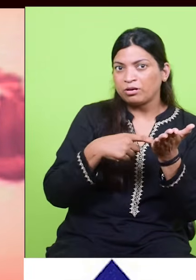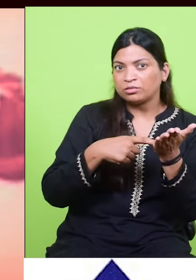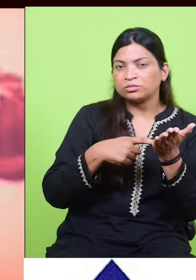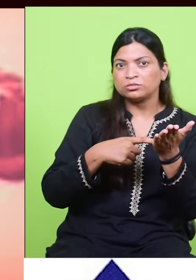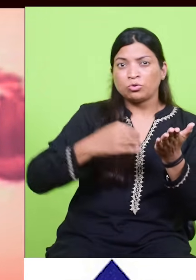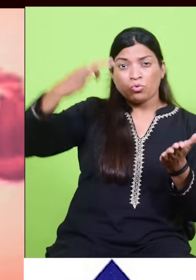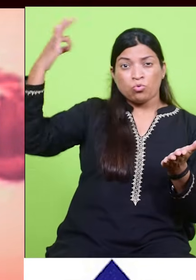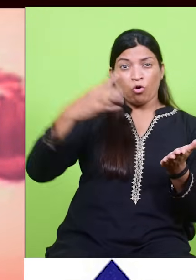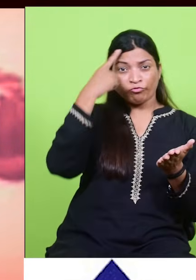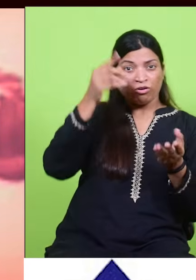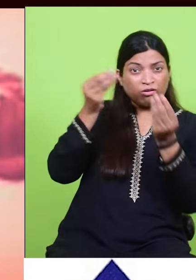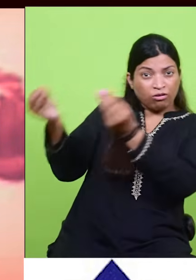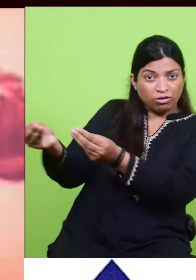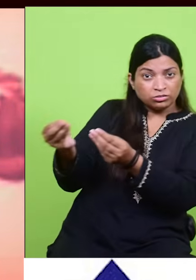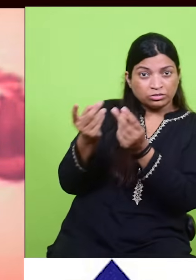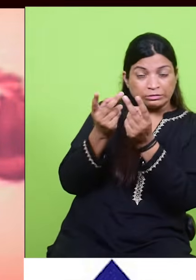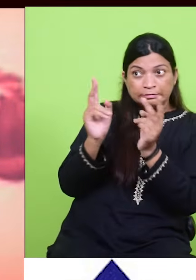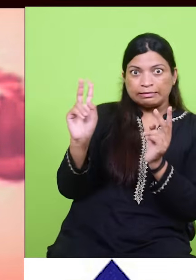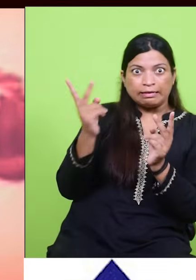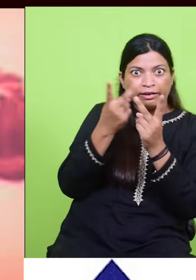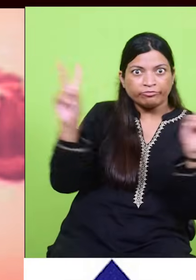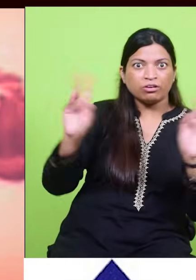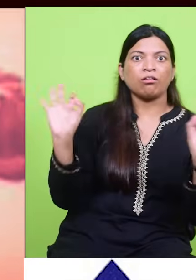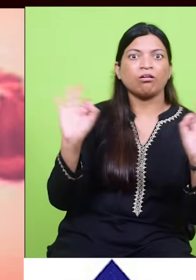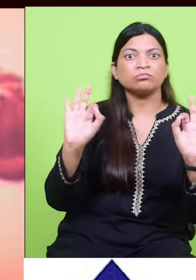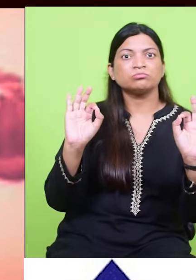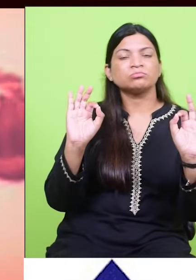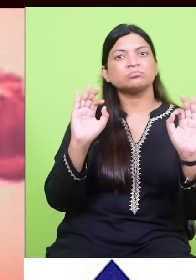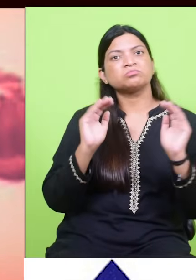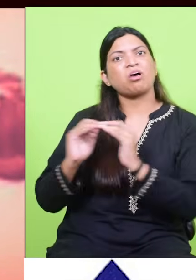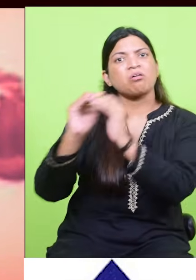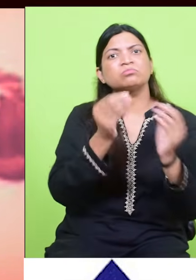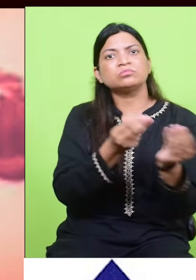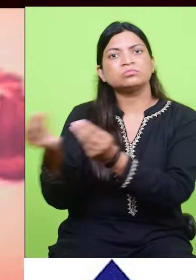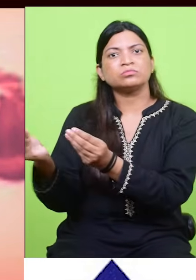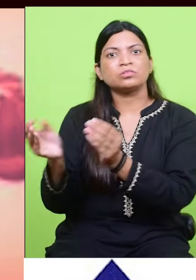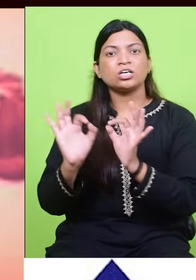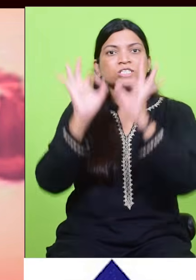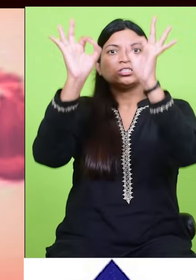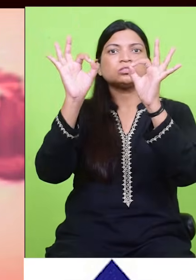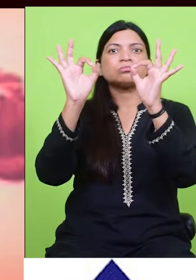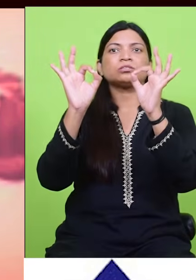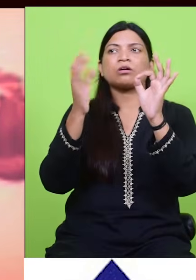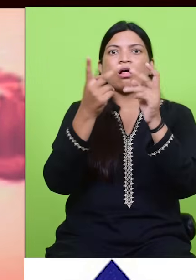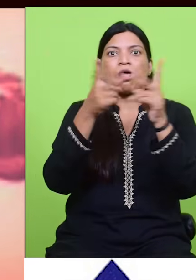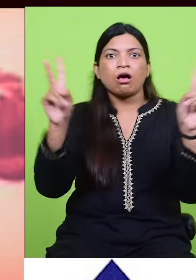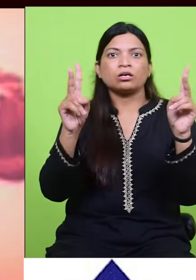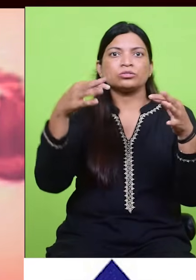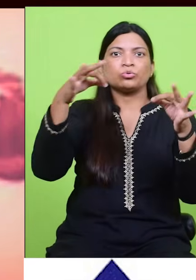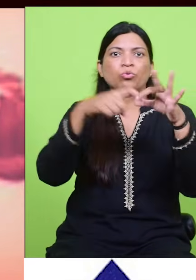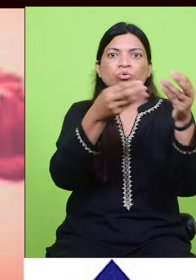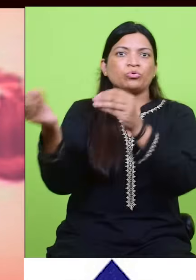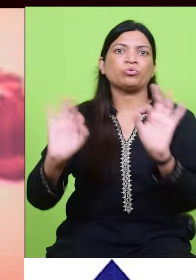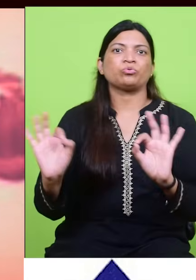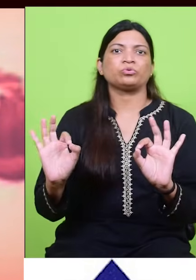कोई नया नहीं आना था। जो नॉर्मली पूरे MP के बच्चे साइंस का पेपर जो अटैम्प्ट करने वाले थे, जिनके पूरे सारी सेंसेस